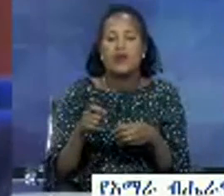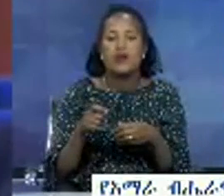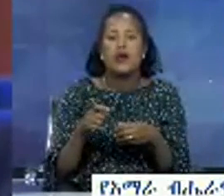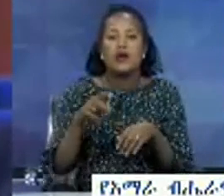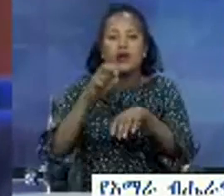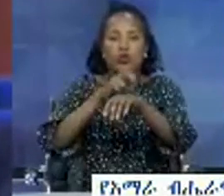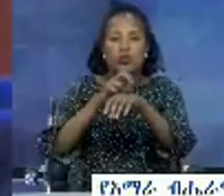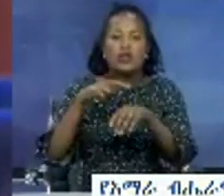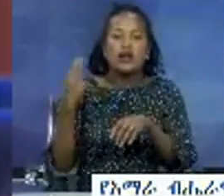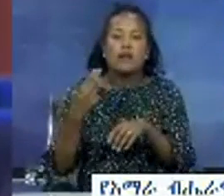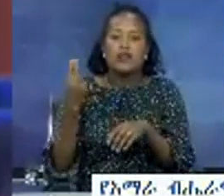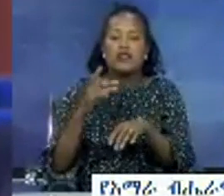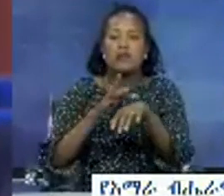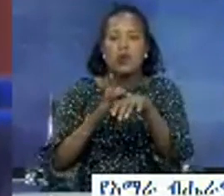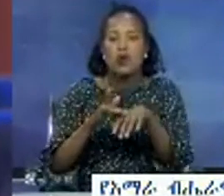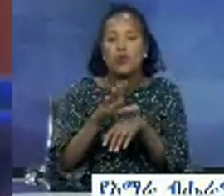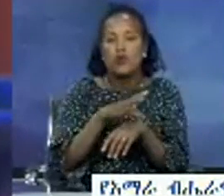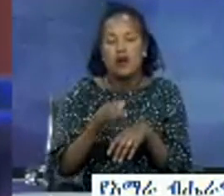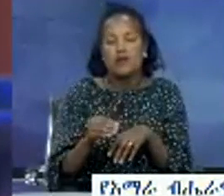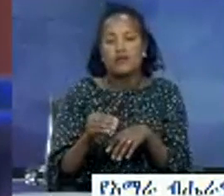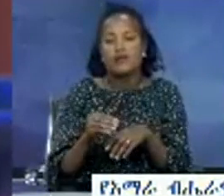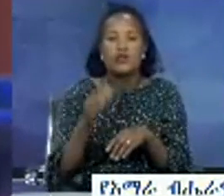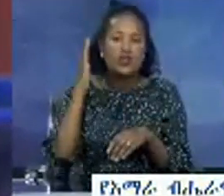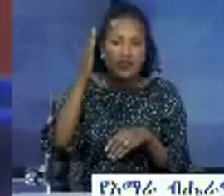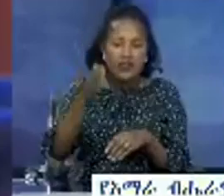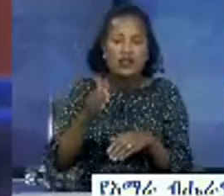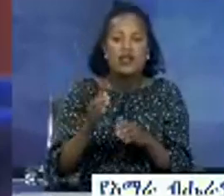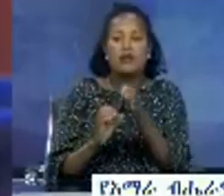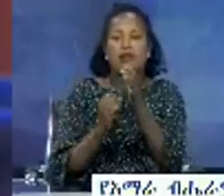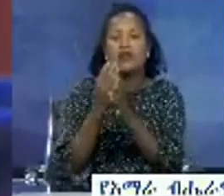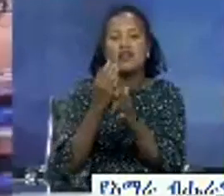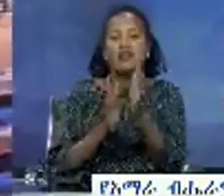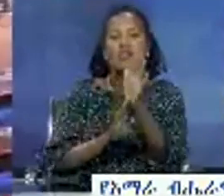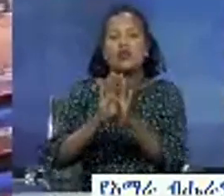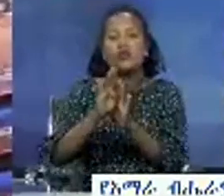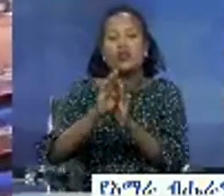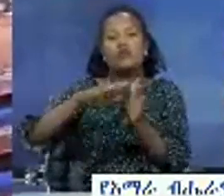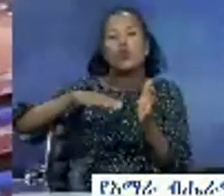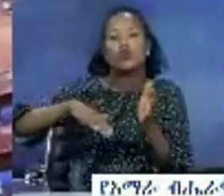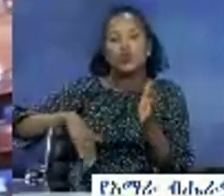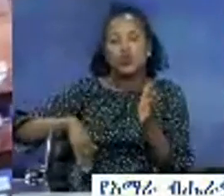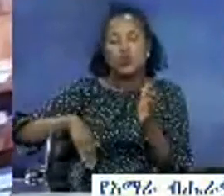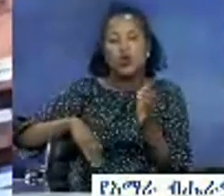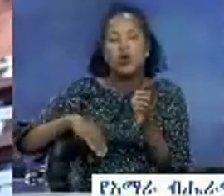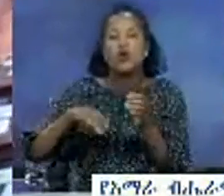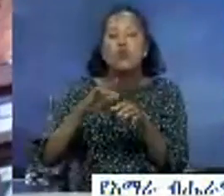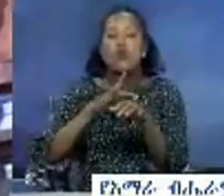የወቅቱን ተጠቃሚነት የሚያጓድሉና የወደፊት የመልማትና የማደግ እድሉን የሚጎትቱ